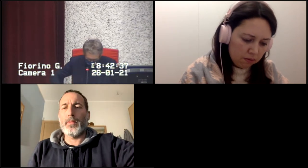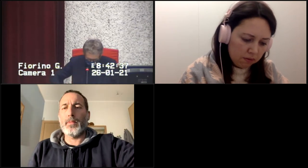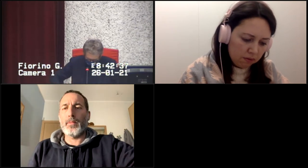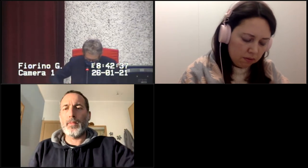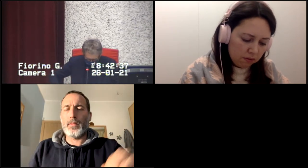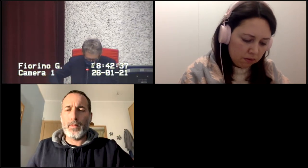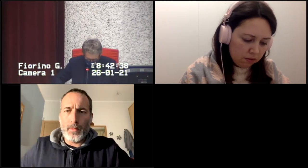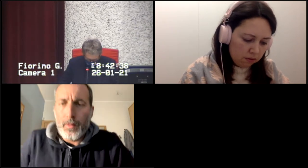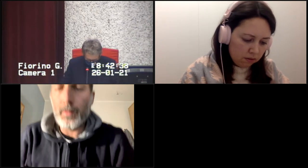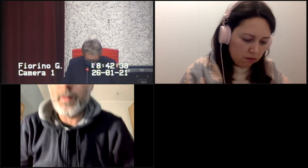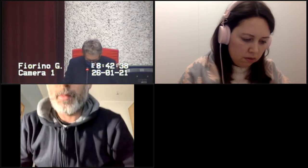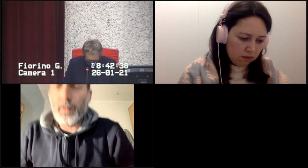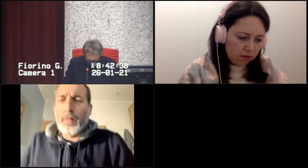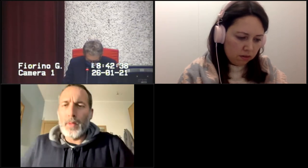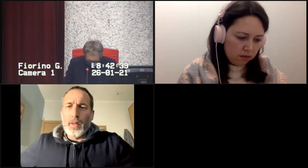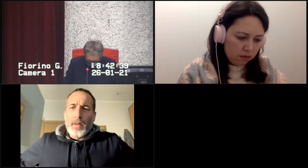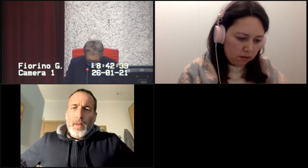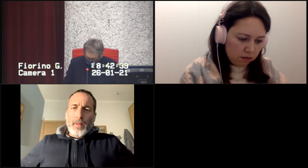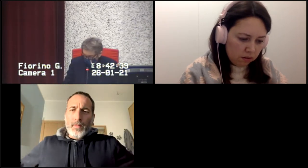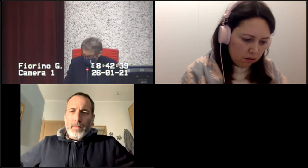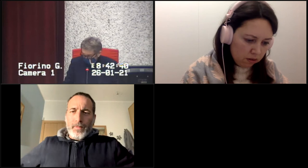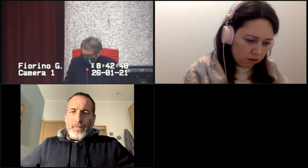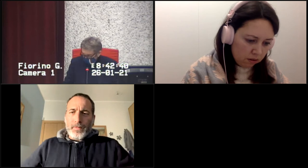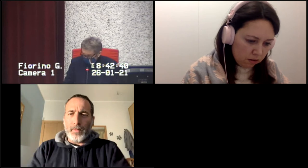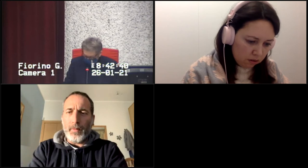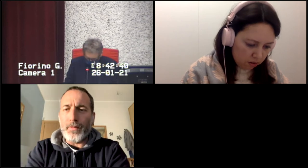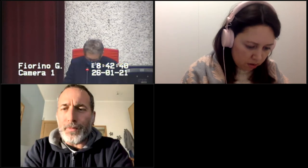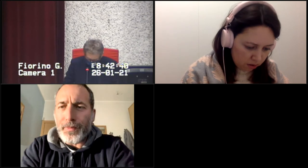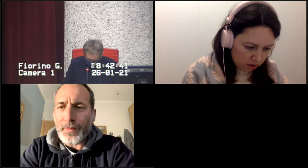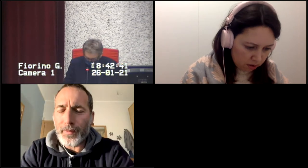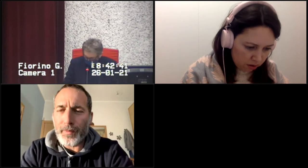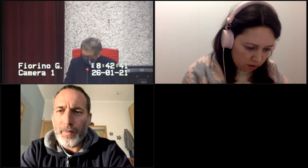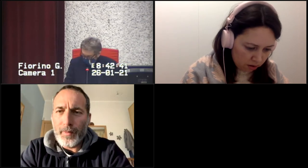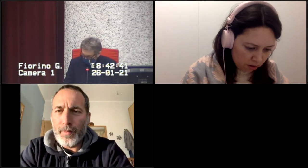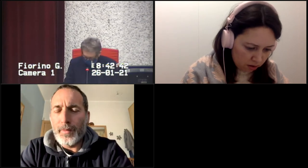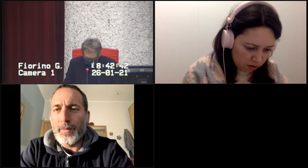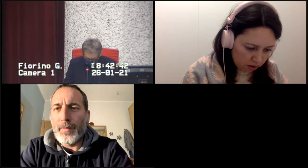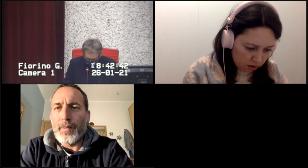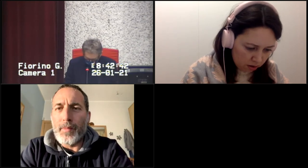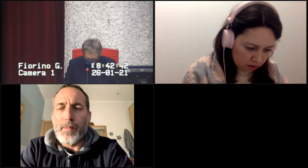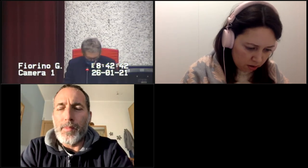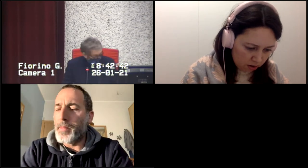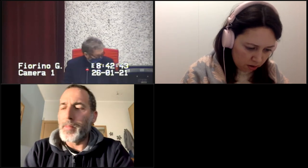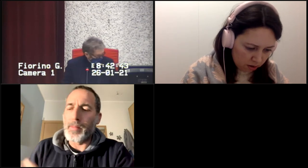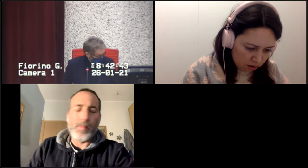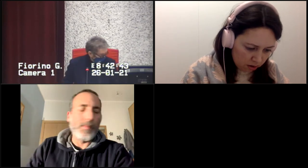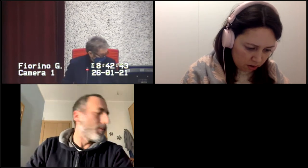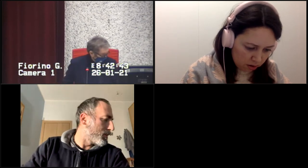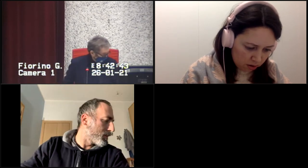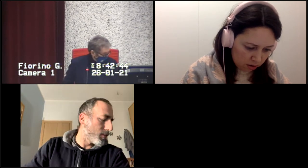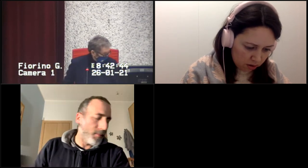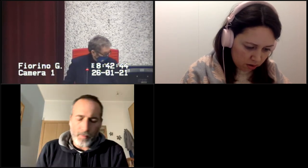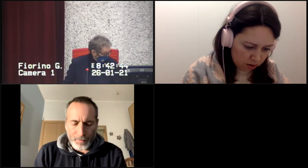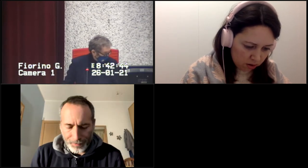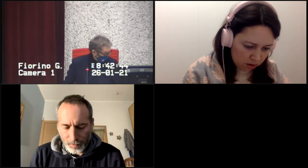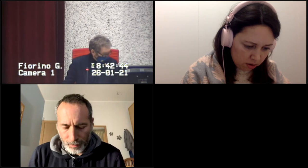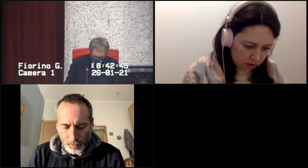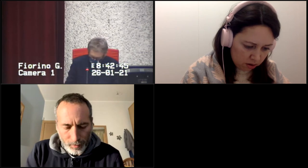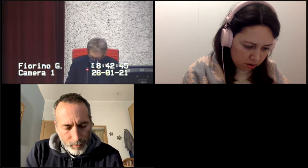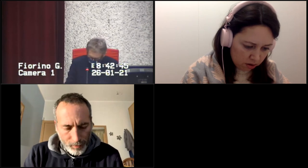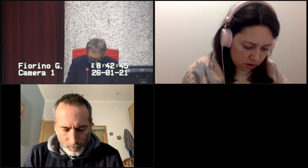tre scrutatori: Rosa Vittoria, Carpani Emilio, consigliera Pagani non c'è,